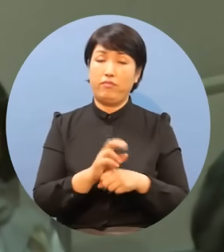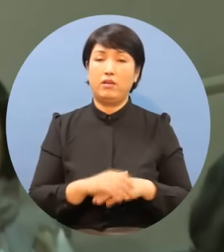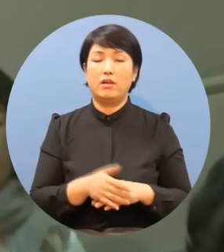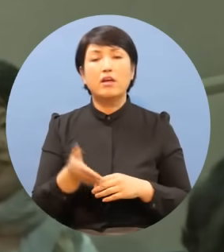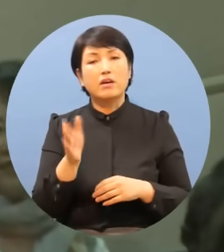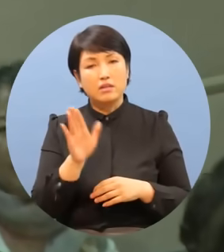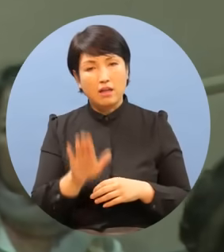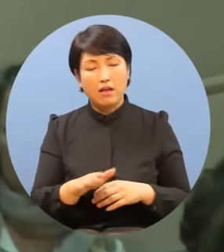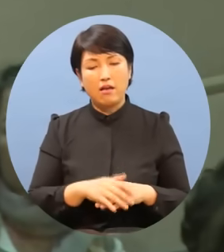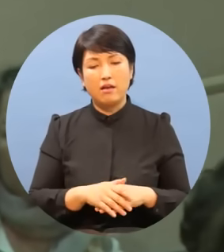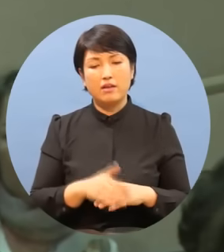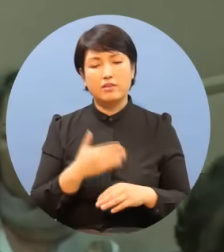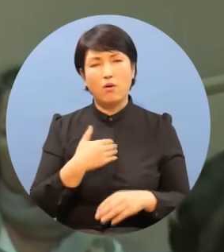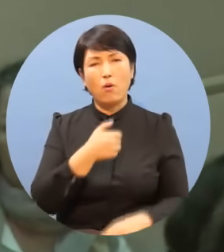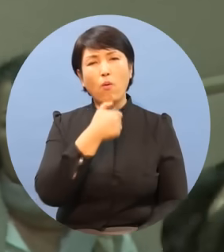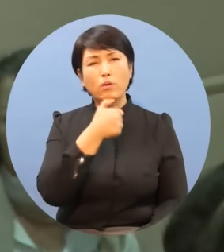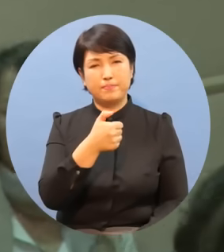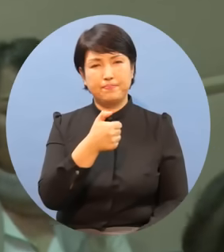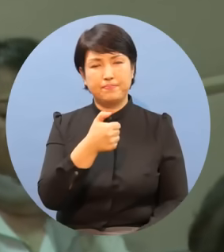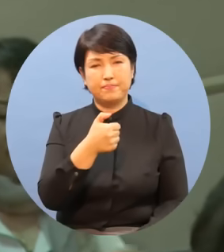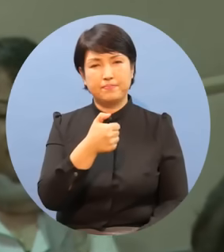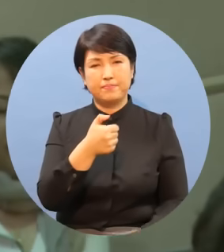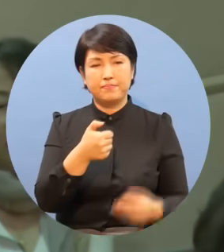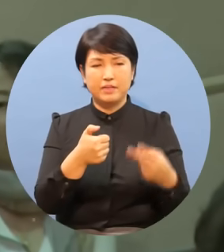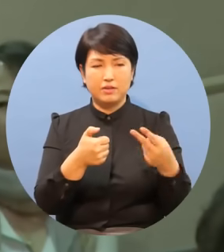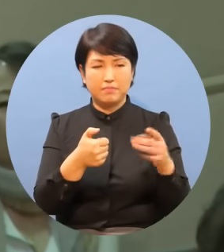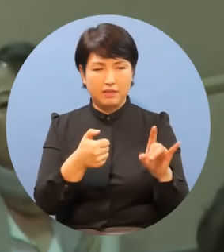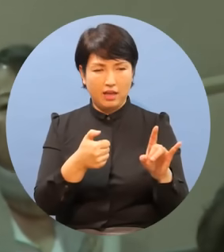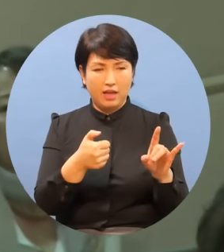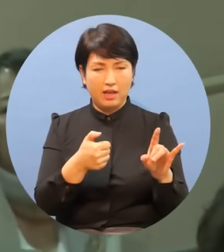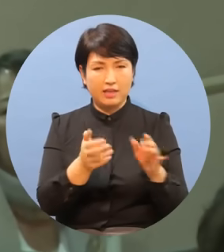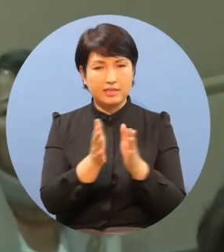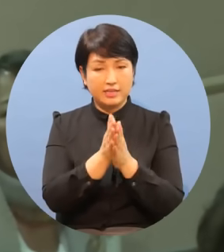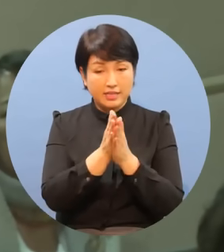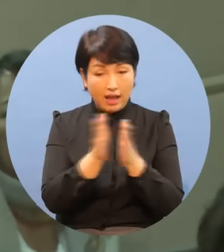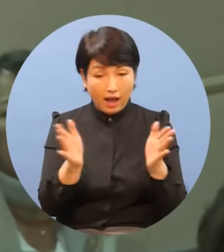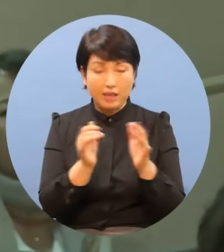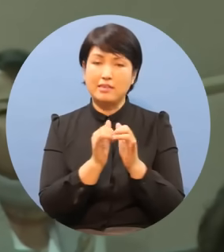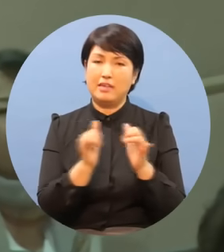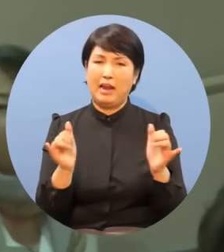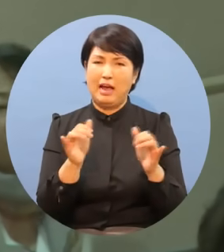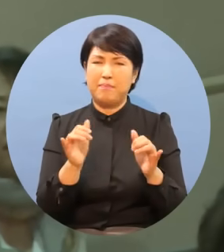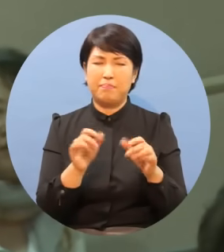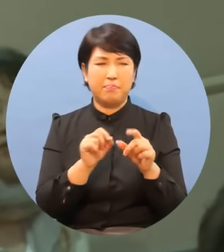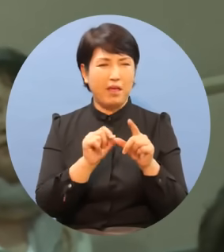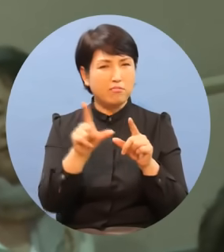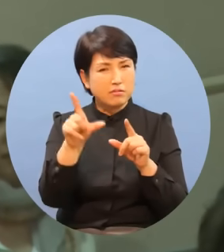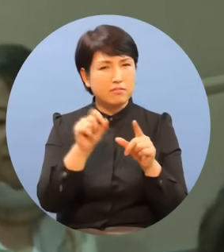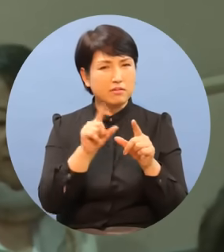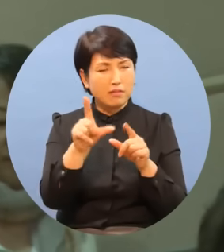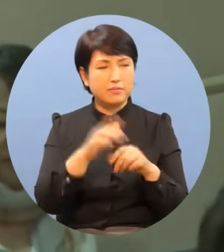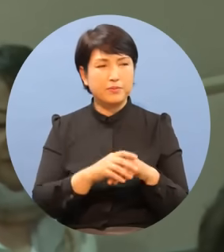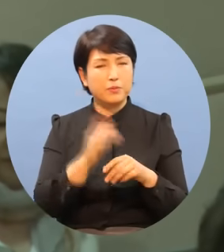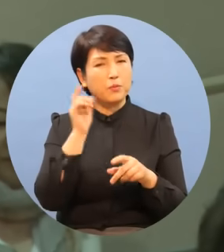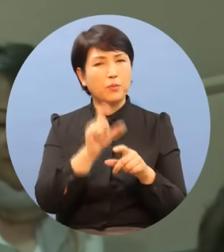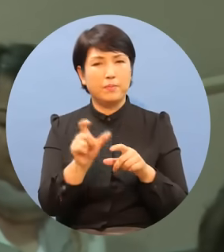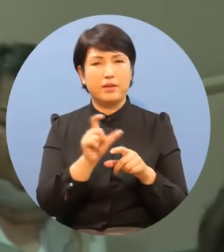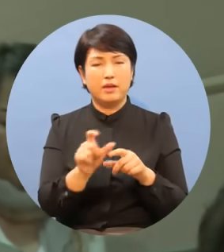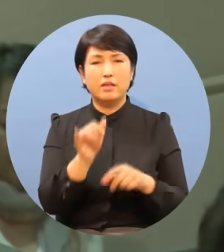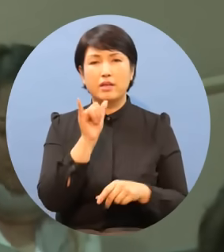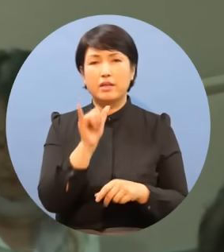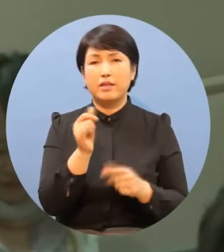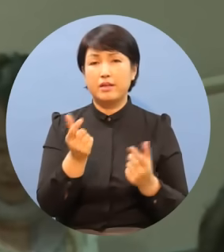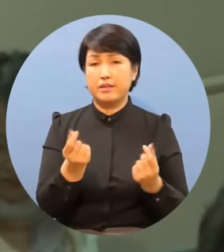같습니다. 네. 근데 이제 저 같은 50대 이제 초입 들어가는 사람들의 대부분의 그